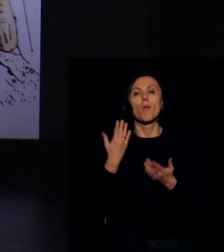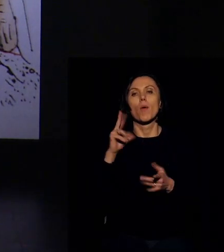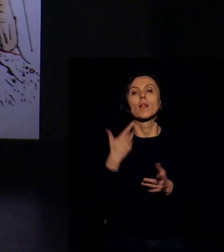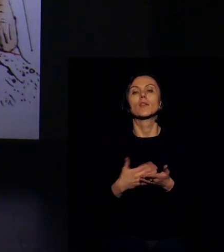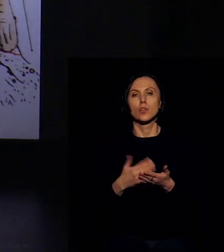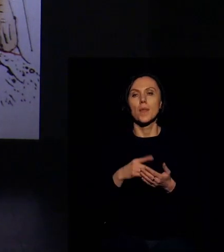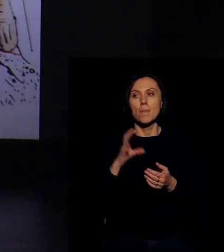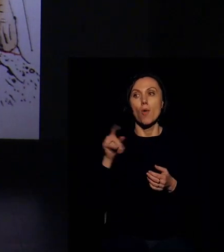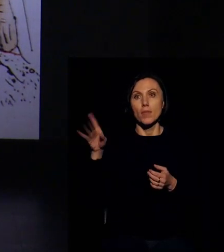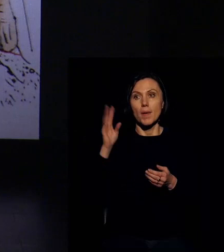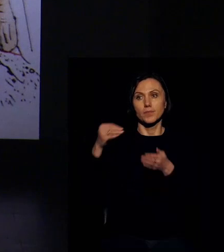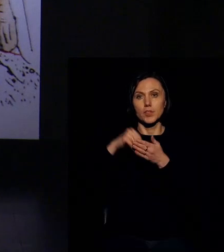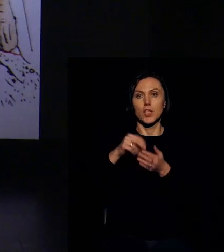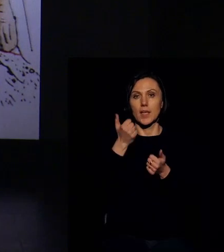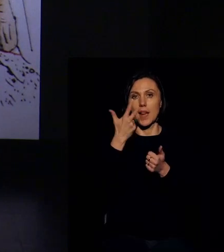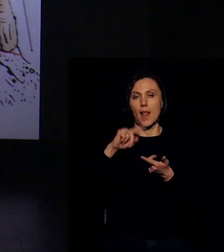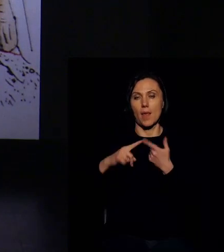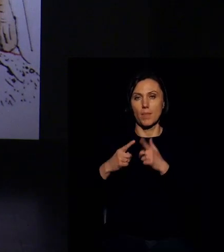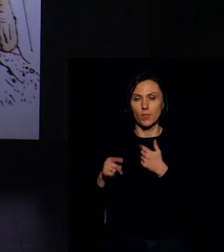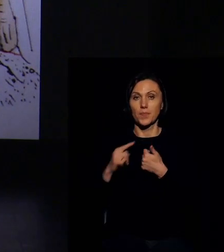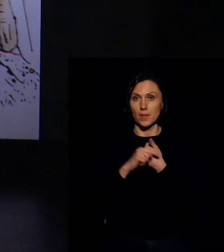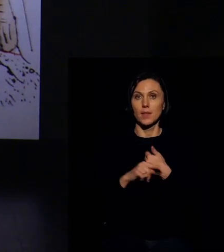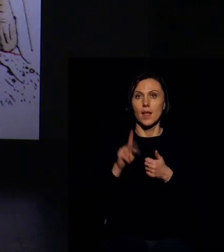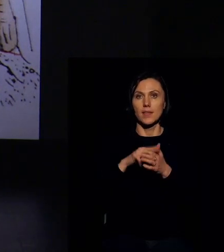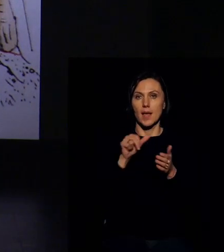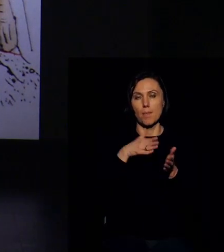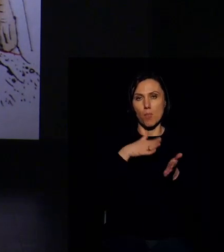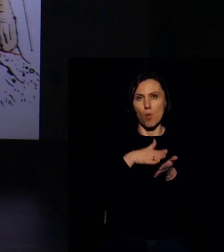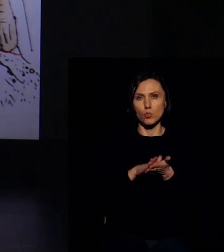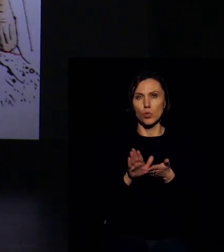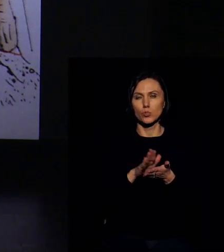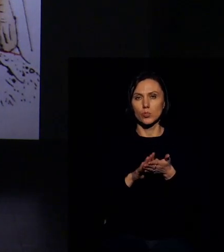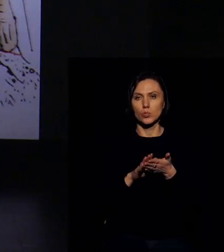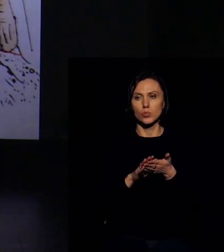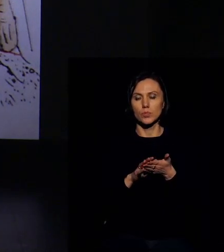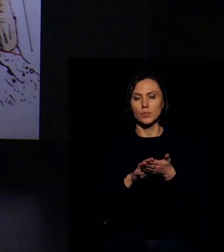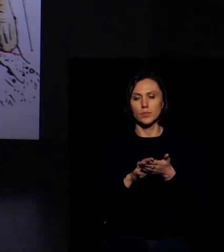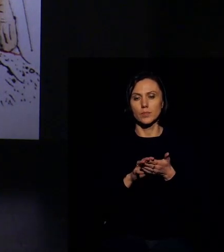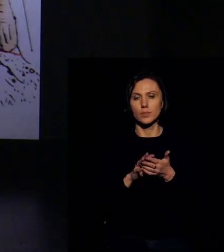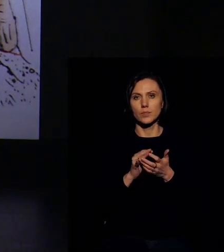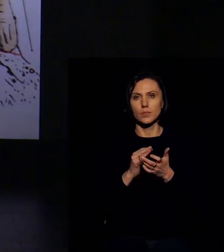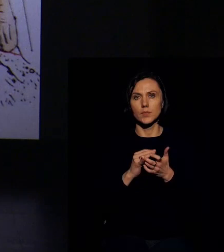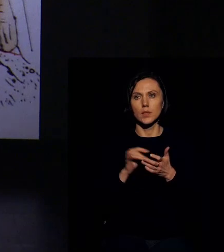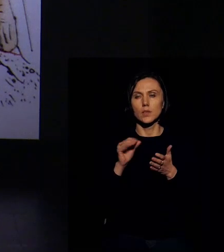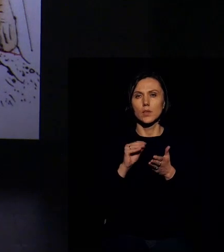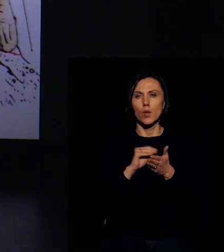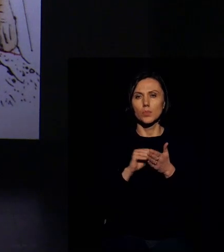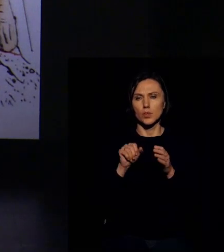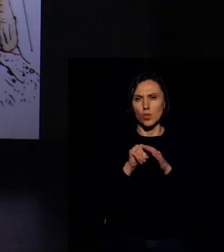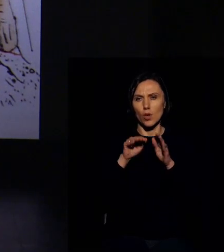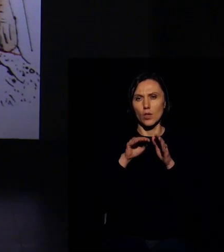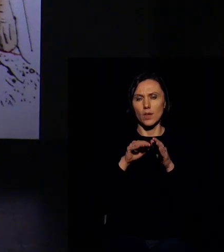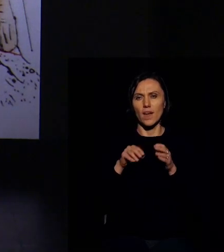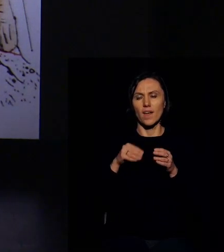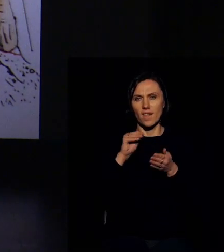że łączy ona w sobie kilka elementów. Jeden jest tutaj na samym początku, mamy tutaj opis wejścia do sztolni, czy wyjście